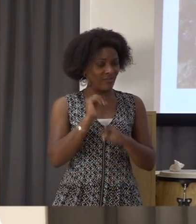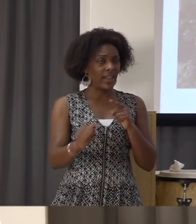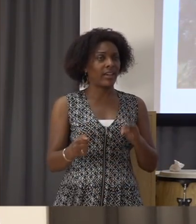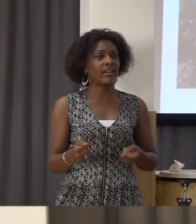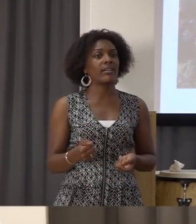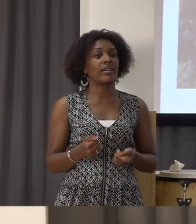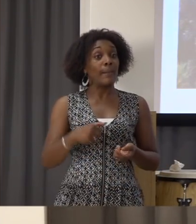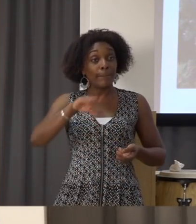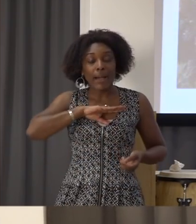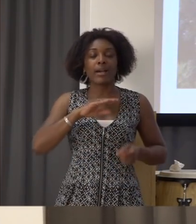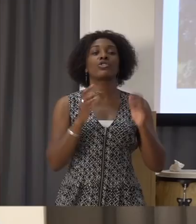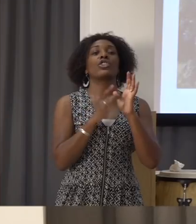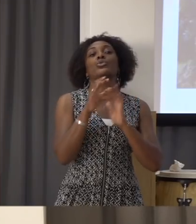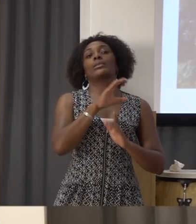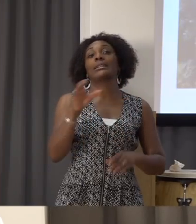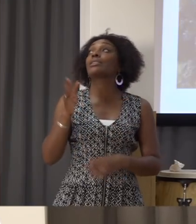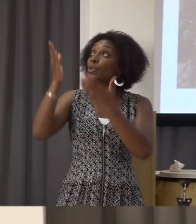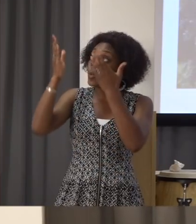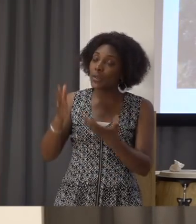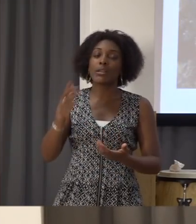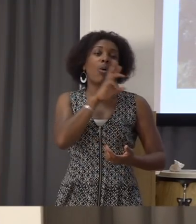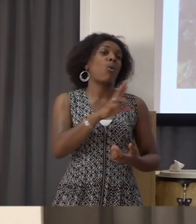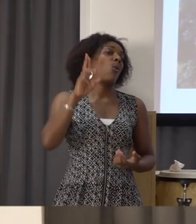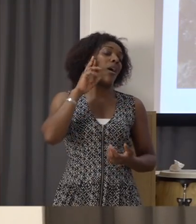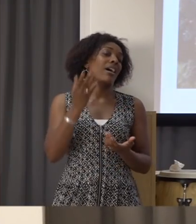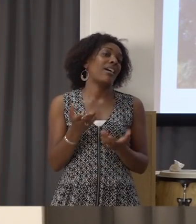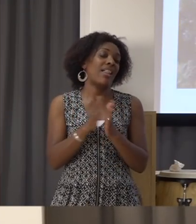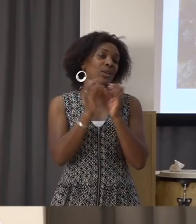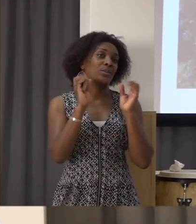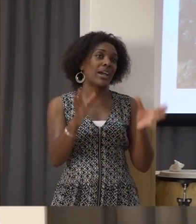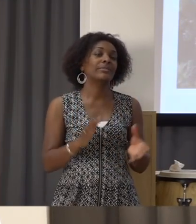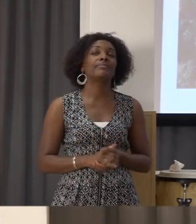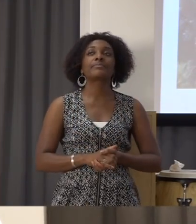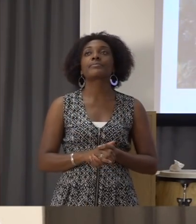en Jésus-Christ, notre roi. Alléluia.